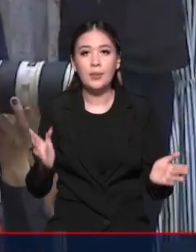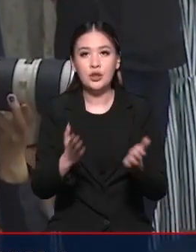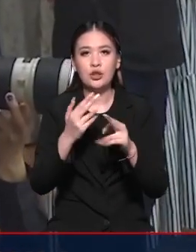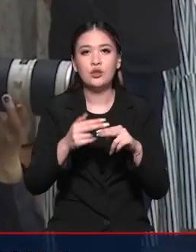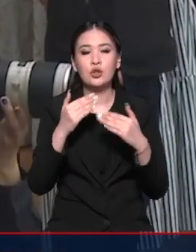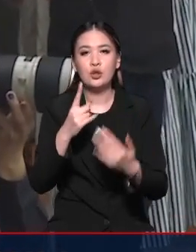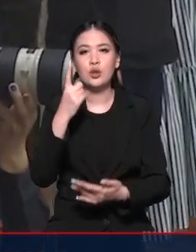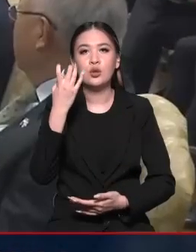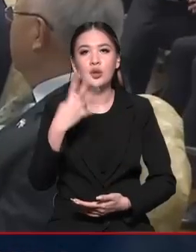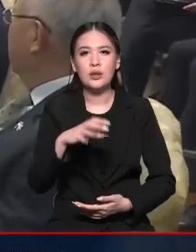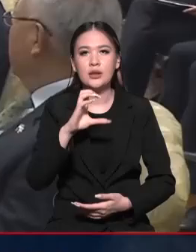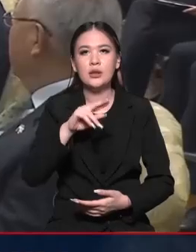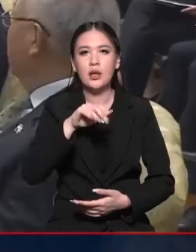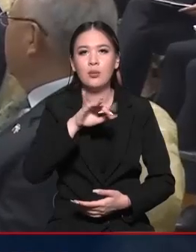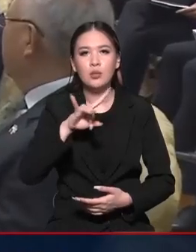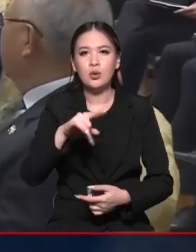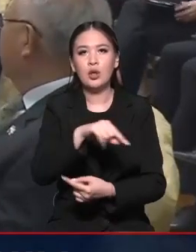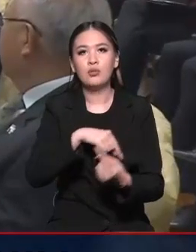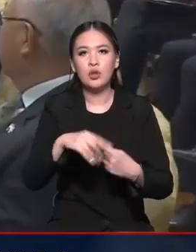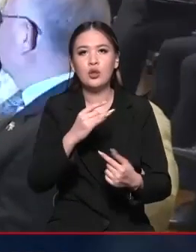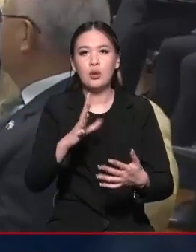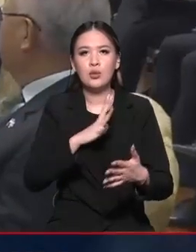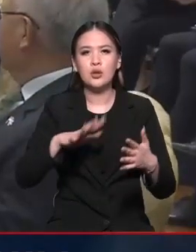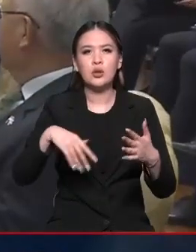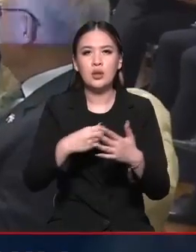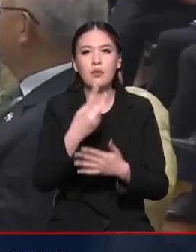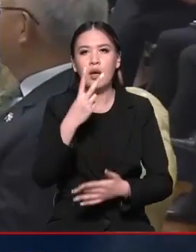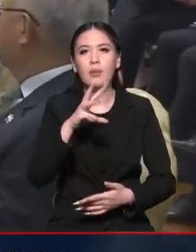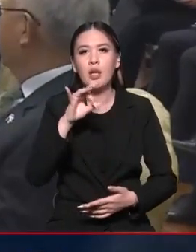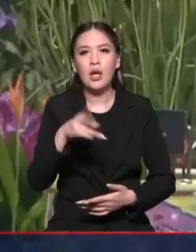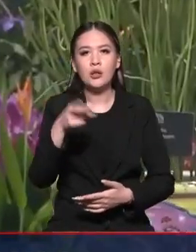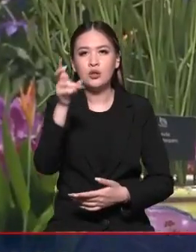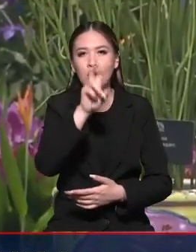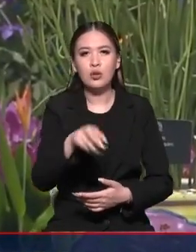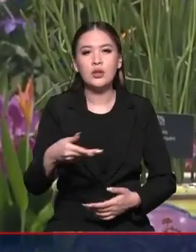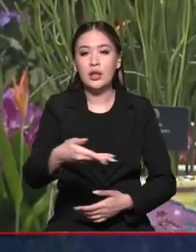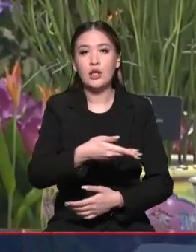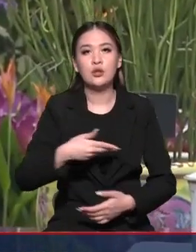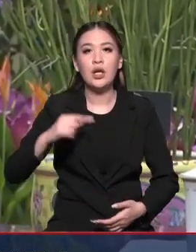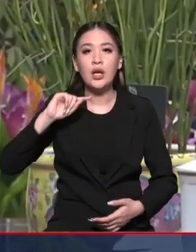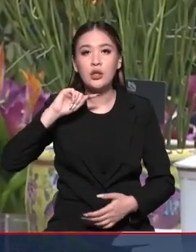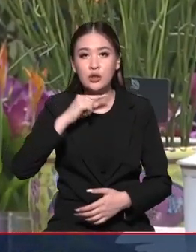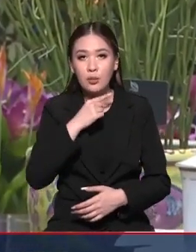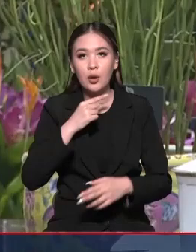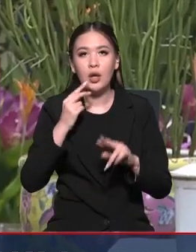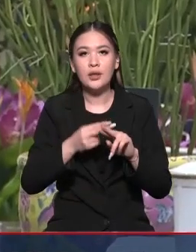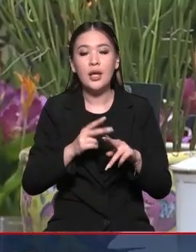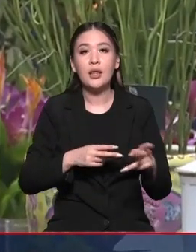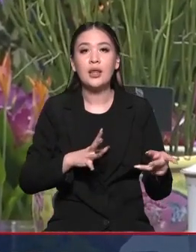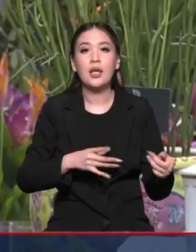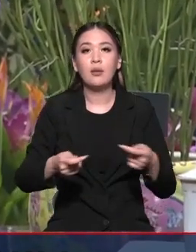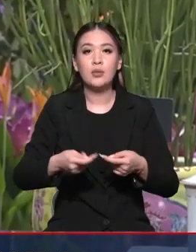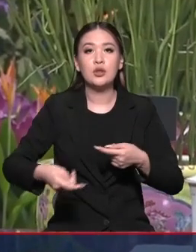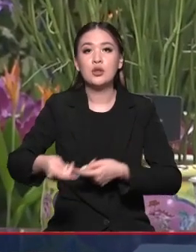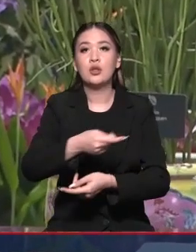её 140 сингапурских компаний которые вложили почти 2 млрд долларов в нашу экономику А вот среди основных направлений которые